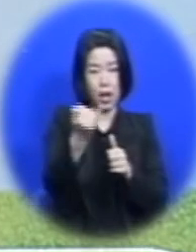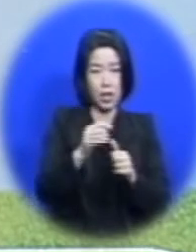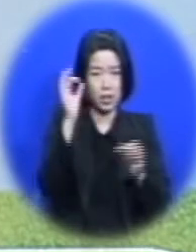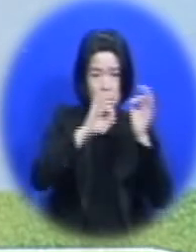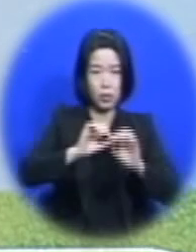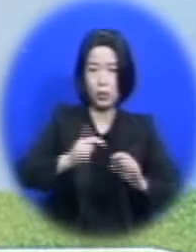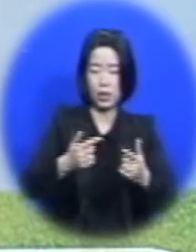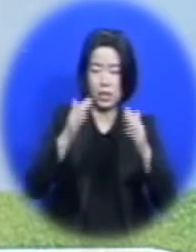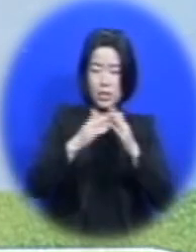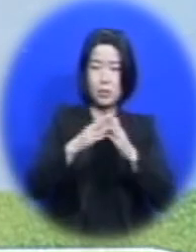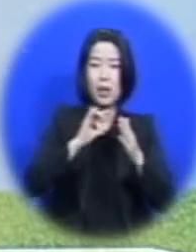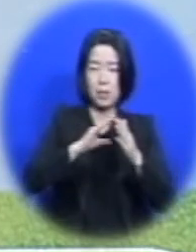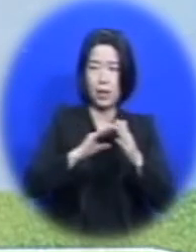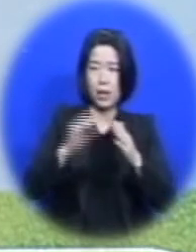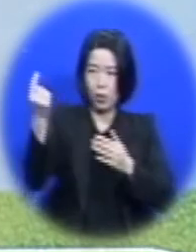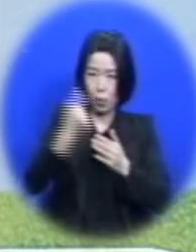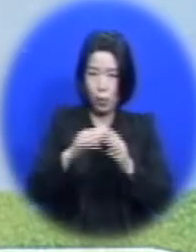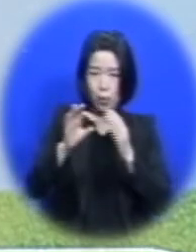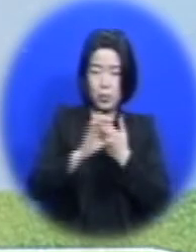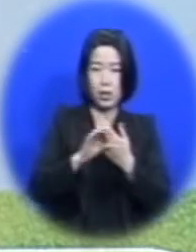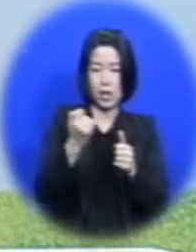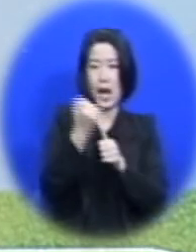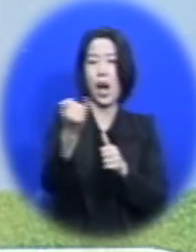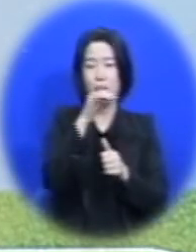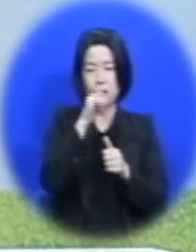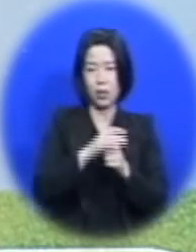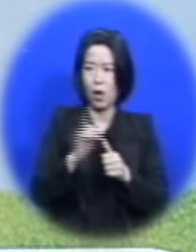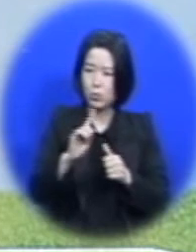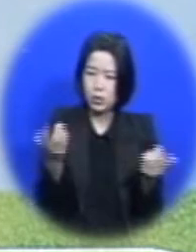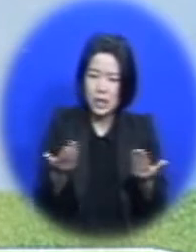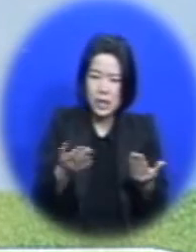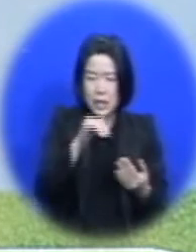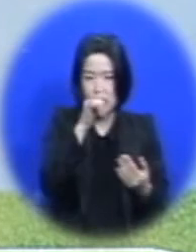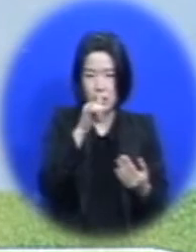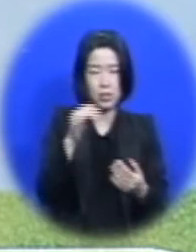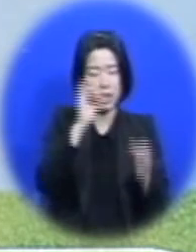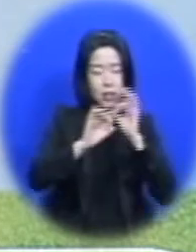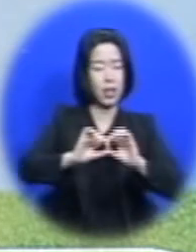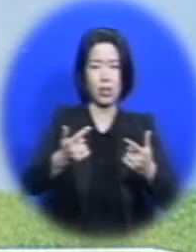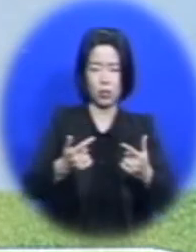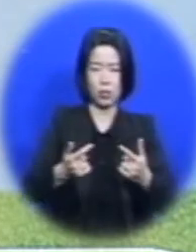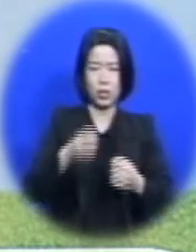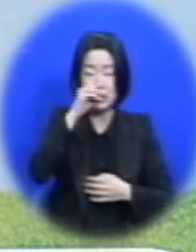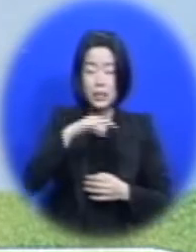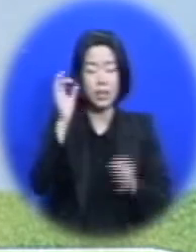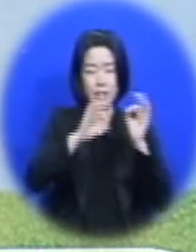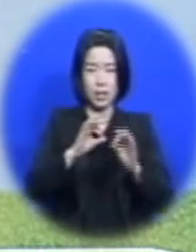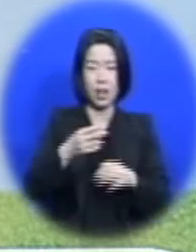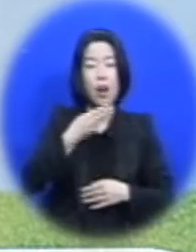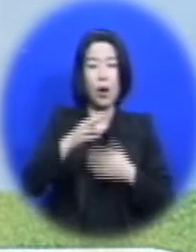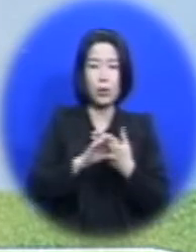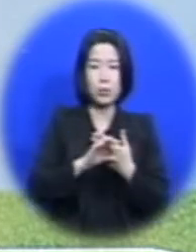집에만 들어오면 그는 아내 부터 찾는데 모습 일이 있어서 찾는 것도 아니고 그냥 잔느 없으면 또